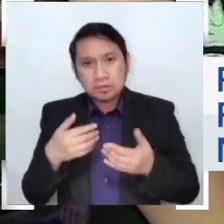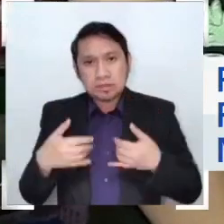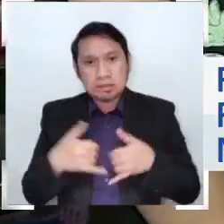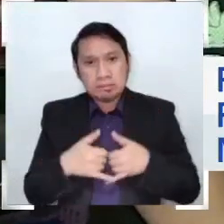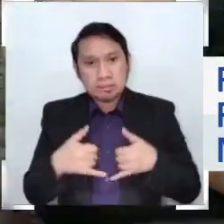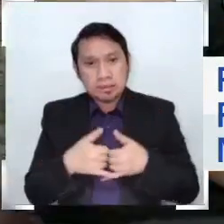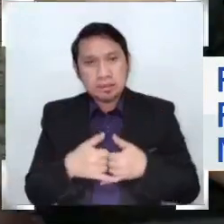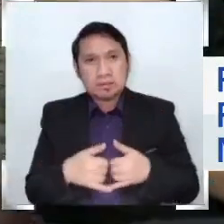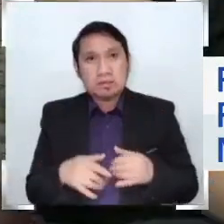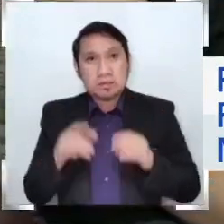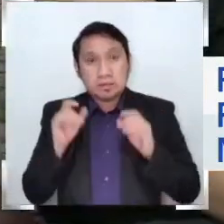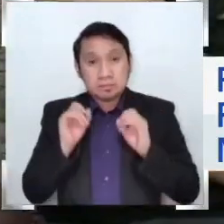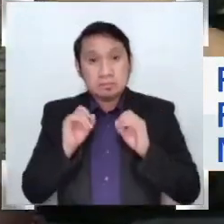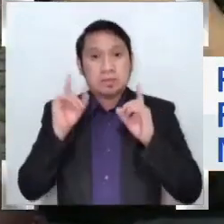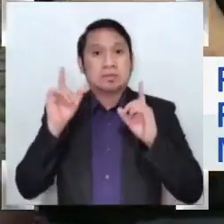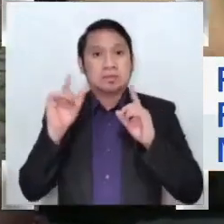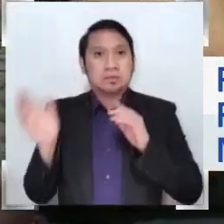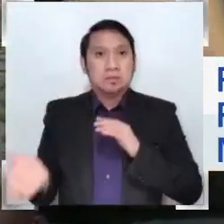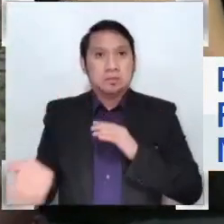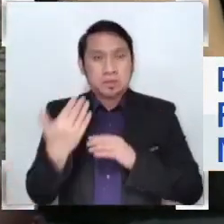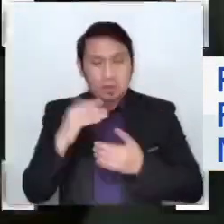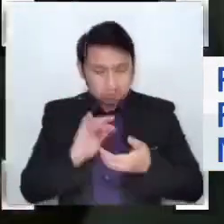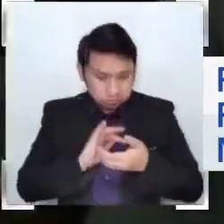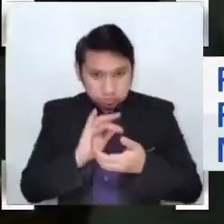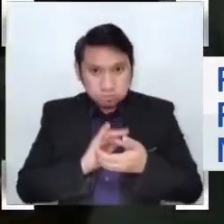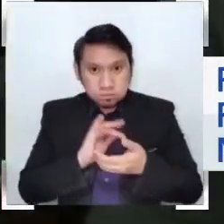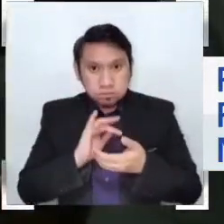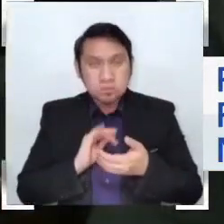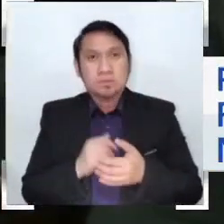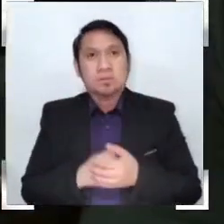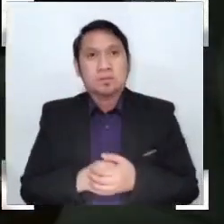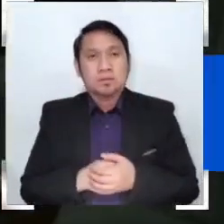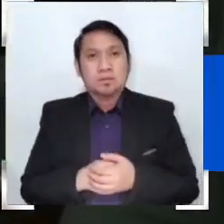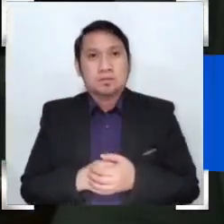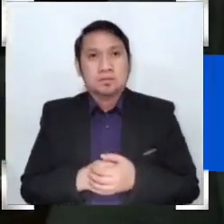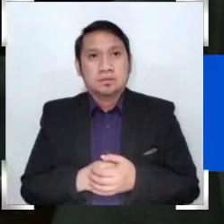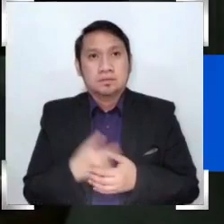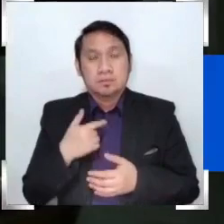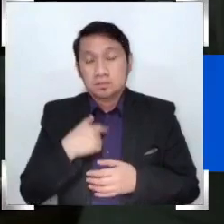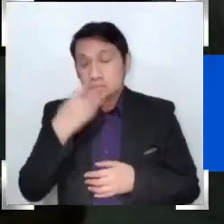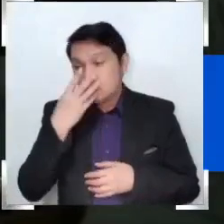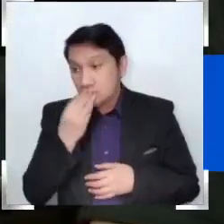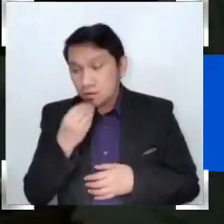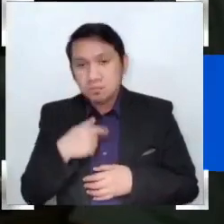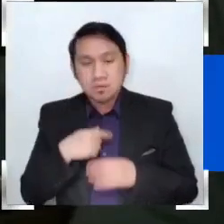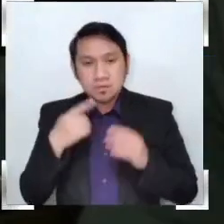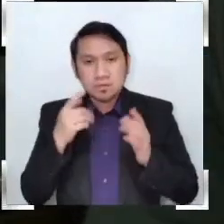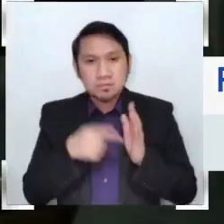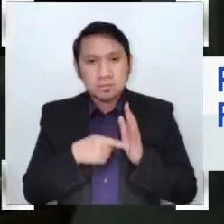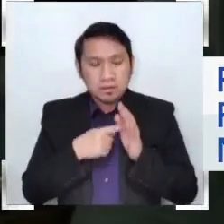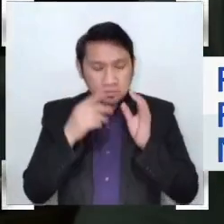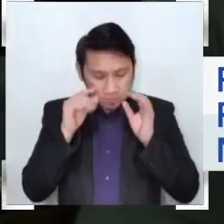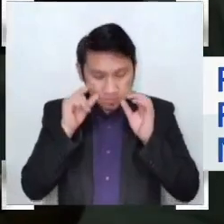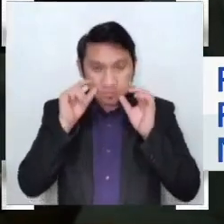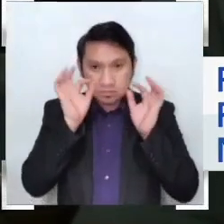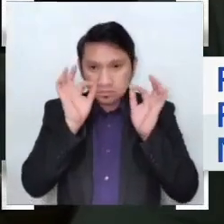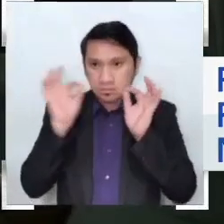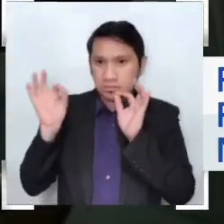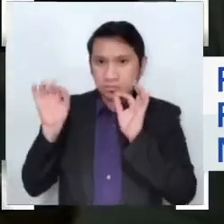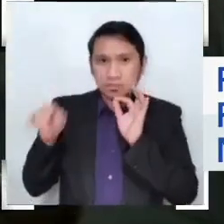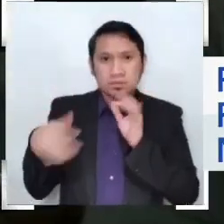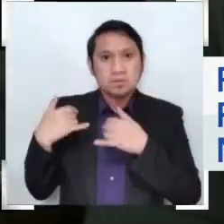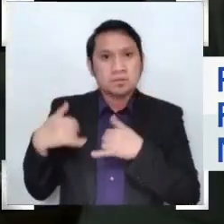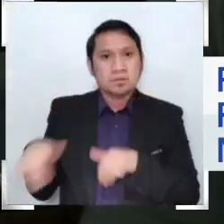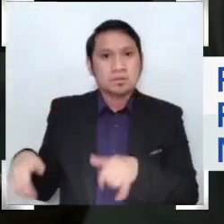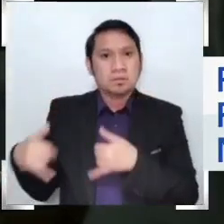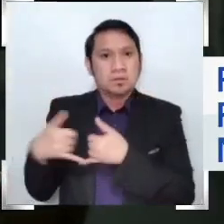nga lang daw ng anak, gadget na agad ang hawak nito. Makakatulog ako, minsan naalimpungatan ako, nagge-games pa rin siya. So